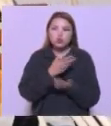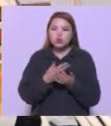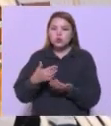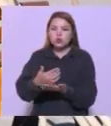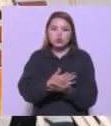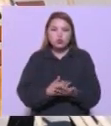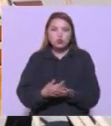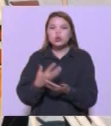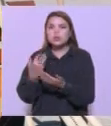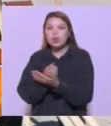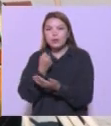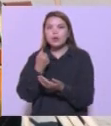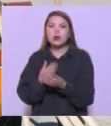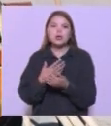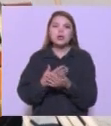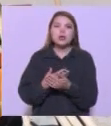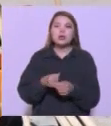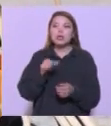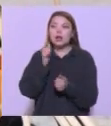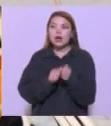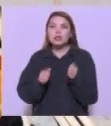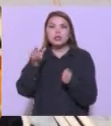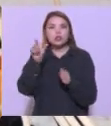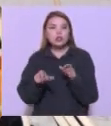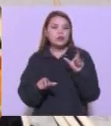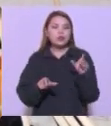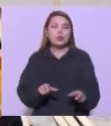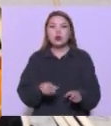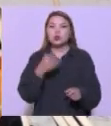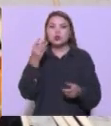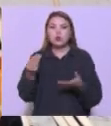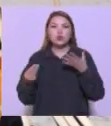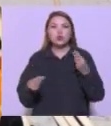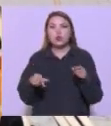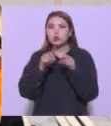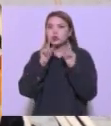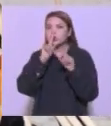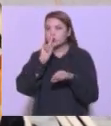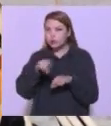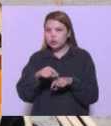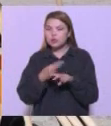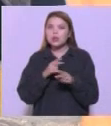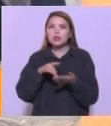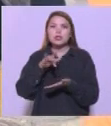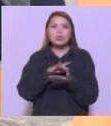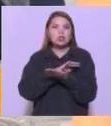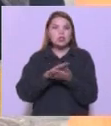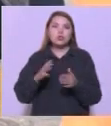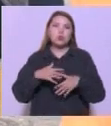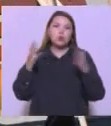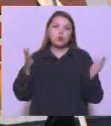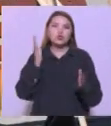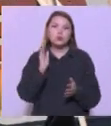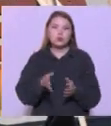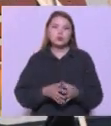жинау. Егер әр адам өзінің жаңағы мусорын жинап жүрсе, қала бұдан да таза болар еді. Қаланың